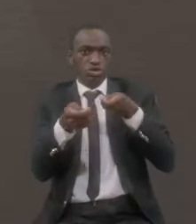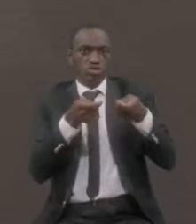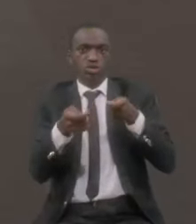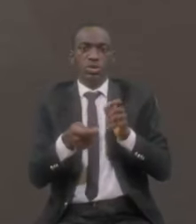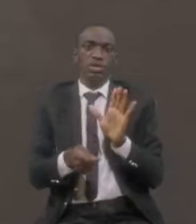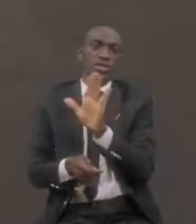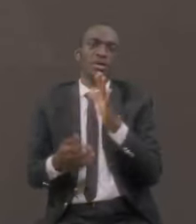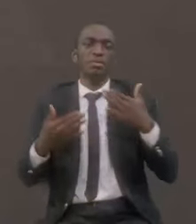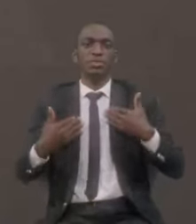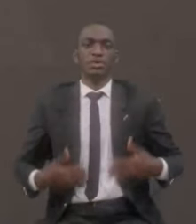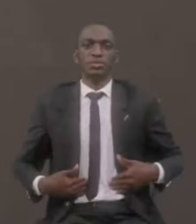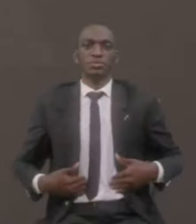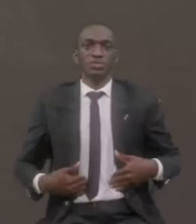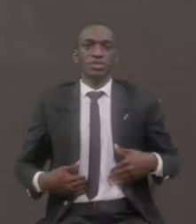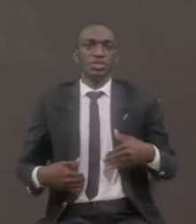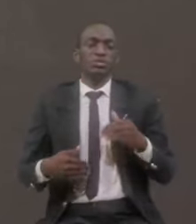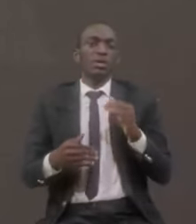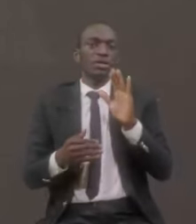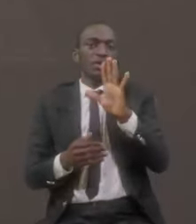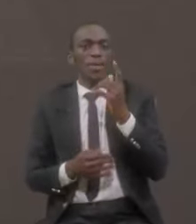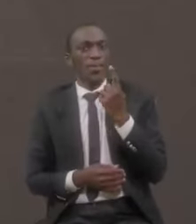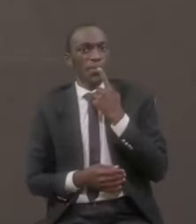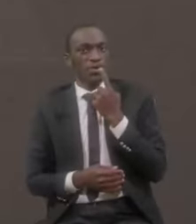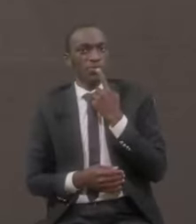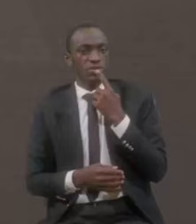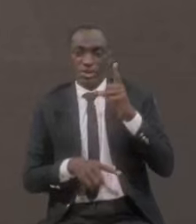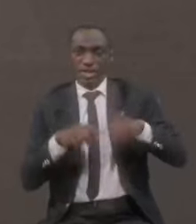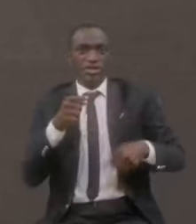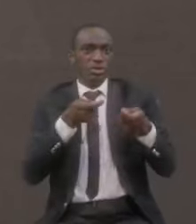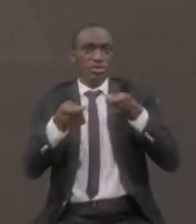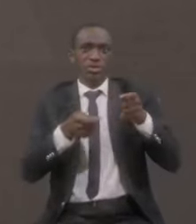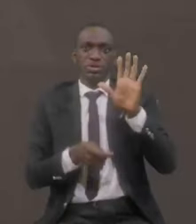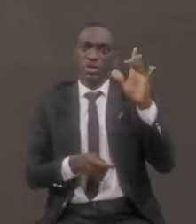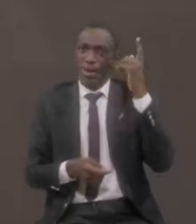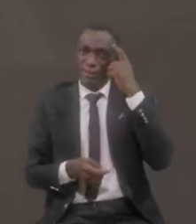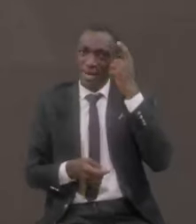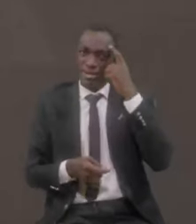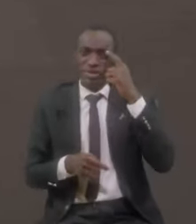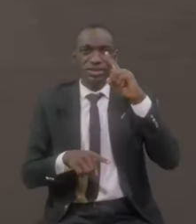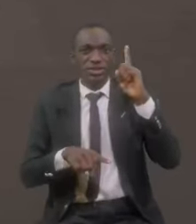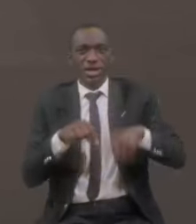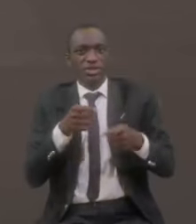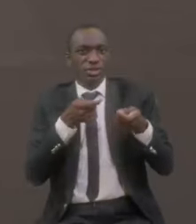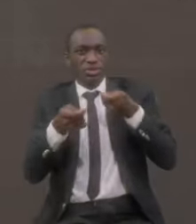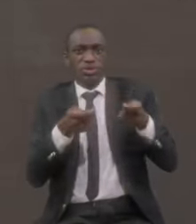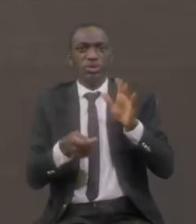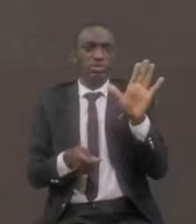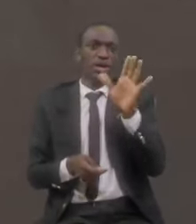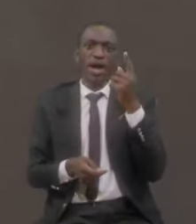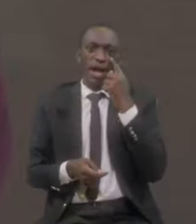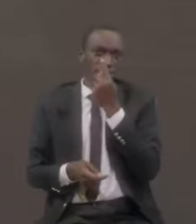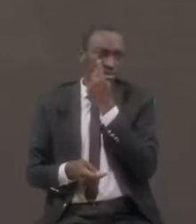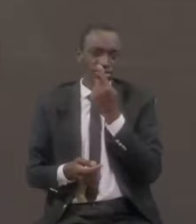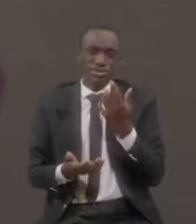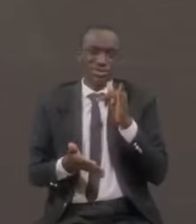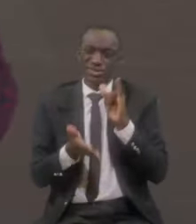assujetti, sa bouche, ou bien sa pensée, ou bien ses yeux, ce qu'il voit.